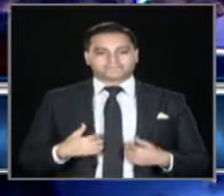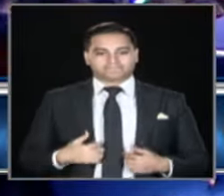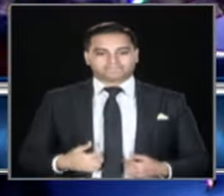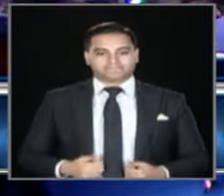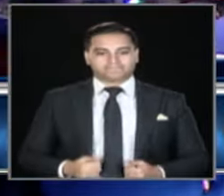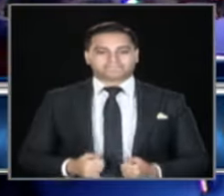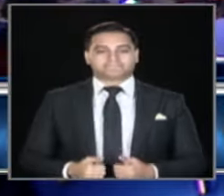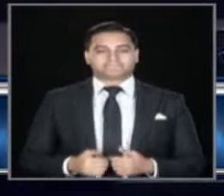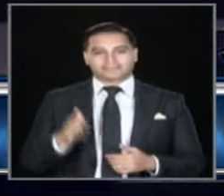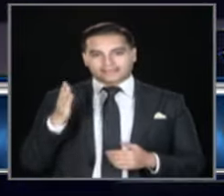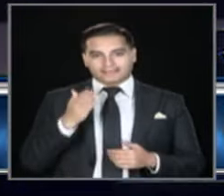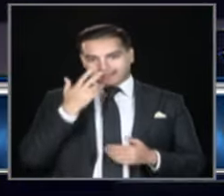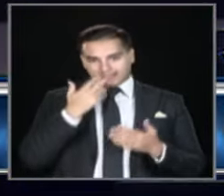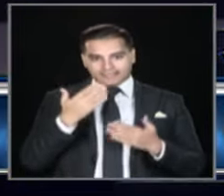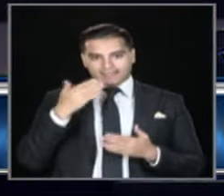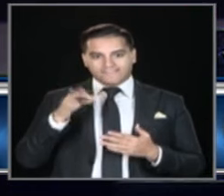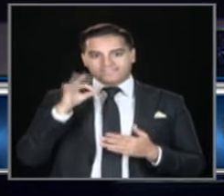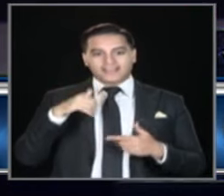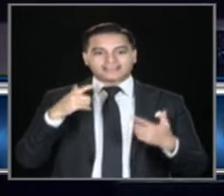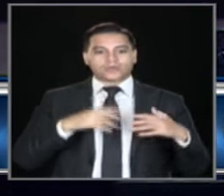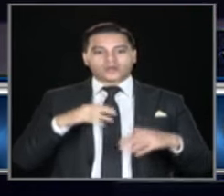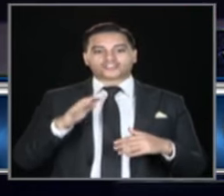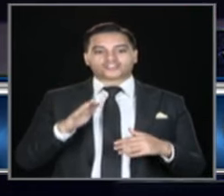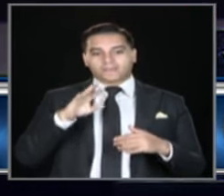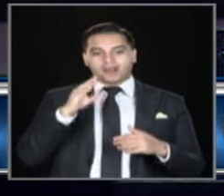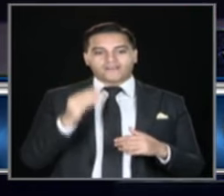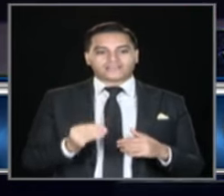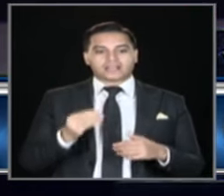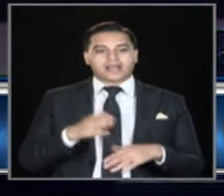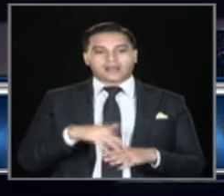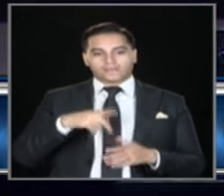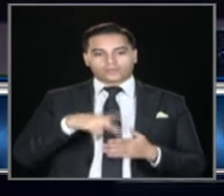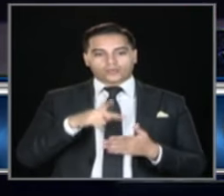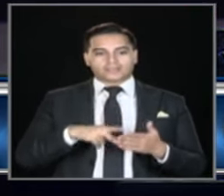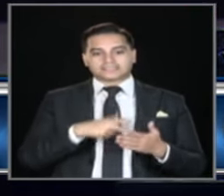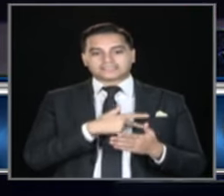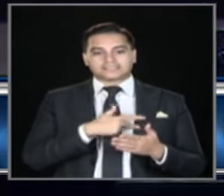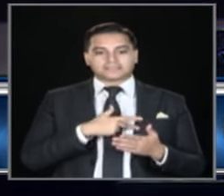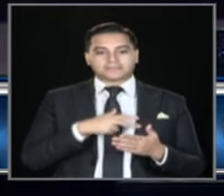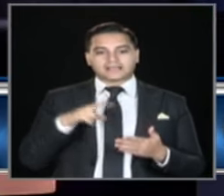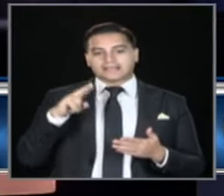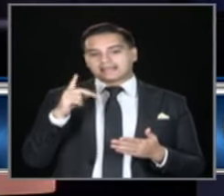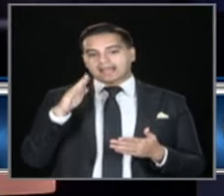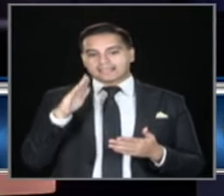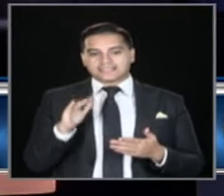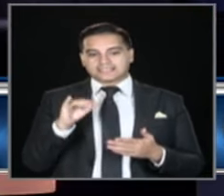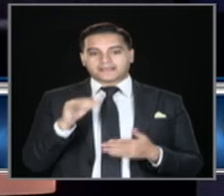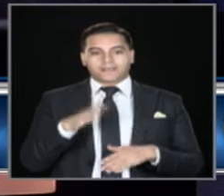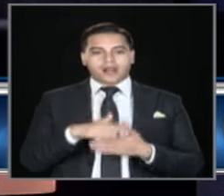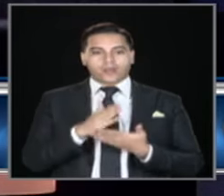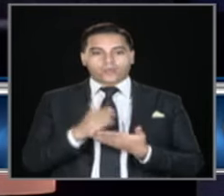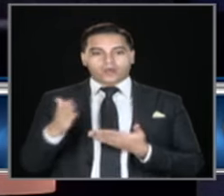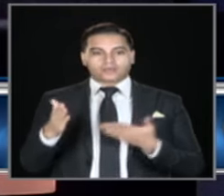الاول تاريخ في اي دول شمال افريقيا تم توقيع اتفاقيه ترسيم الحدود